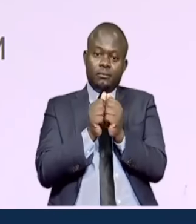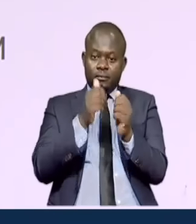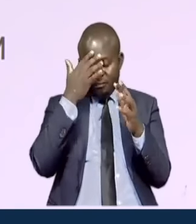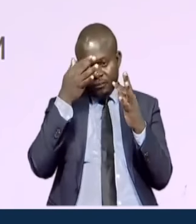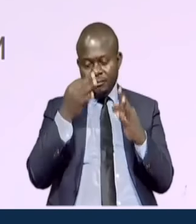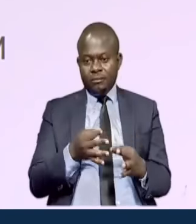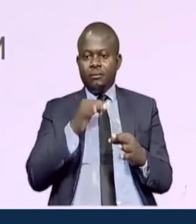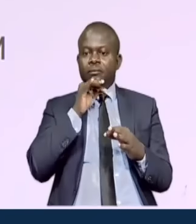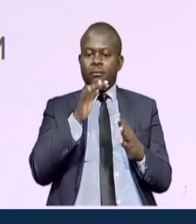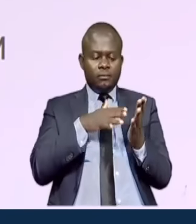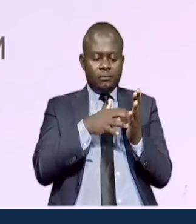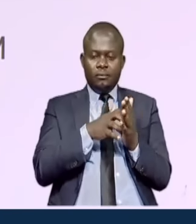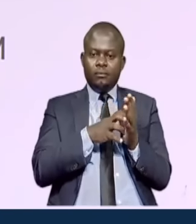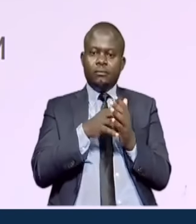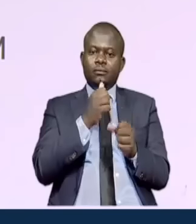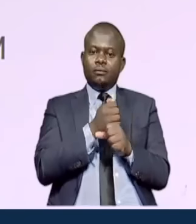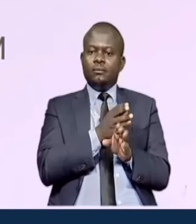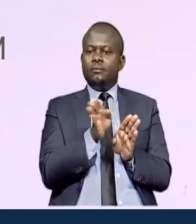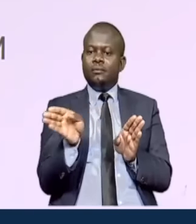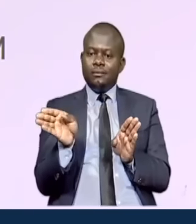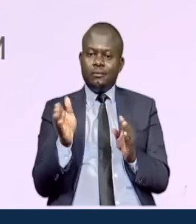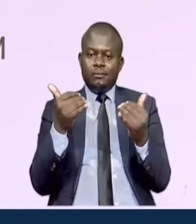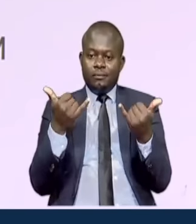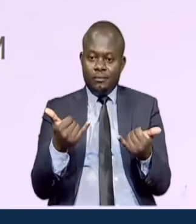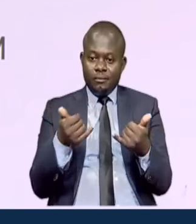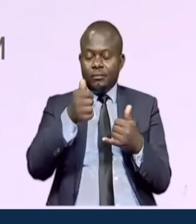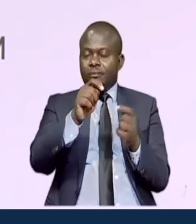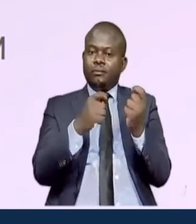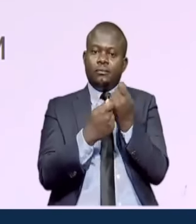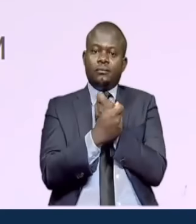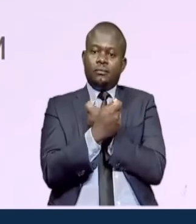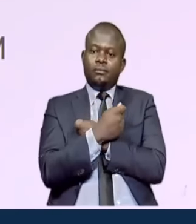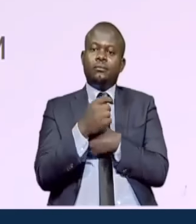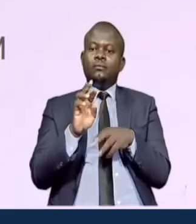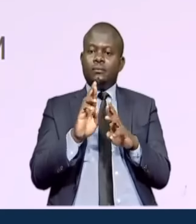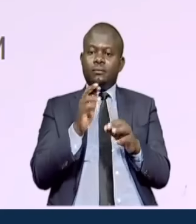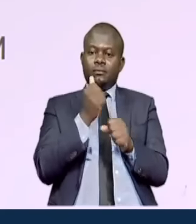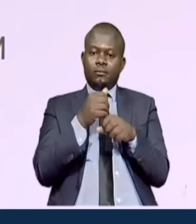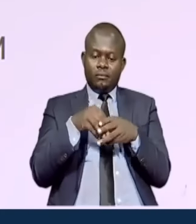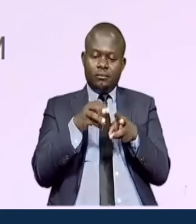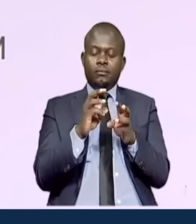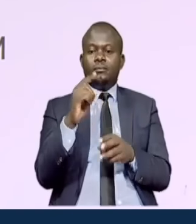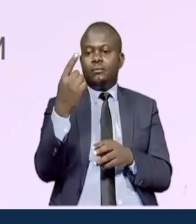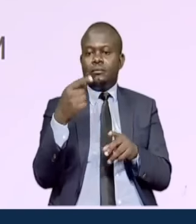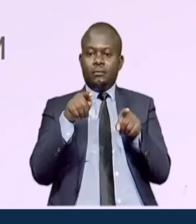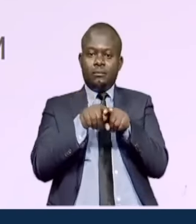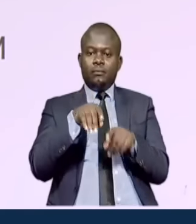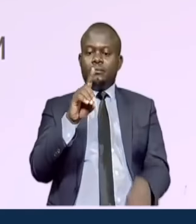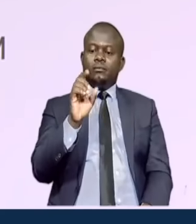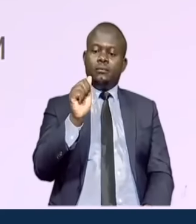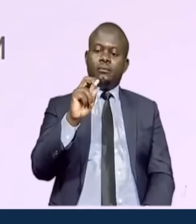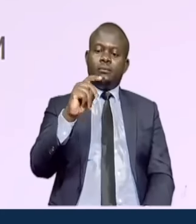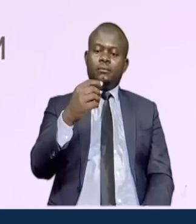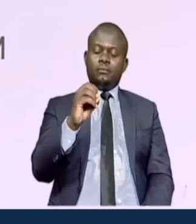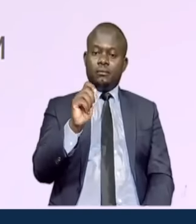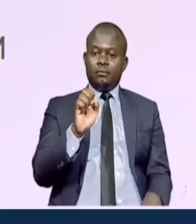nariyemeje kutazatenga umuvandimwe. Rero ayo mavugurura twiteguye kuyakora mu buryo bumwe nk'ubwo Dangote